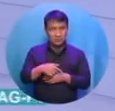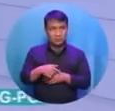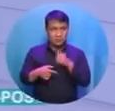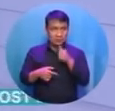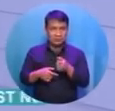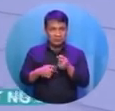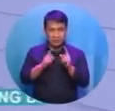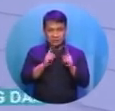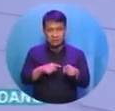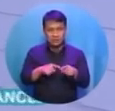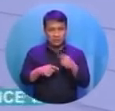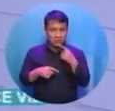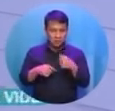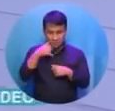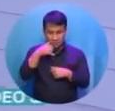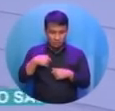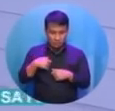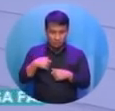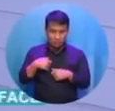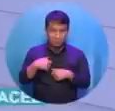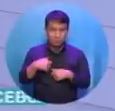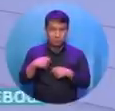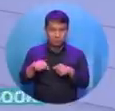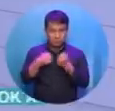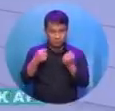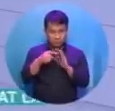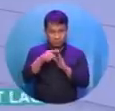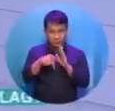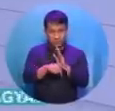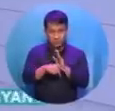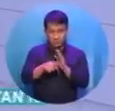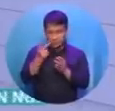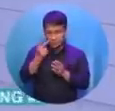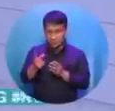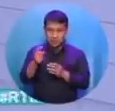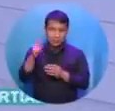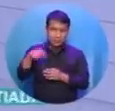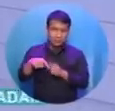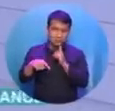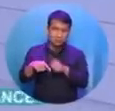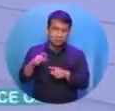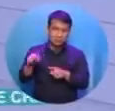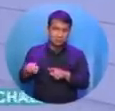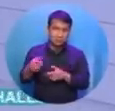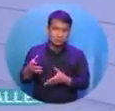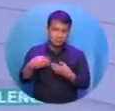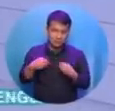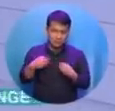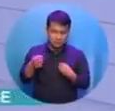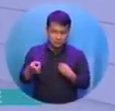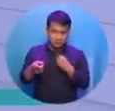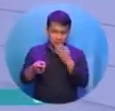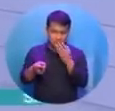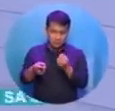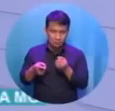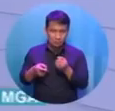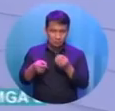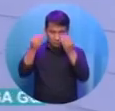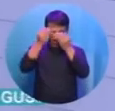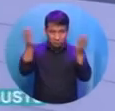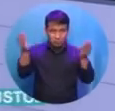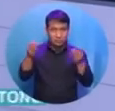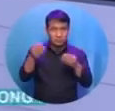nasagot. Sinabi ko po kahapon, babaliin ko po yung patakaran because kailangan talaga makatanggap ito ng tulong. Ipinaalam ko na